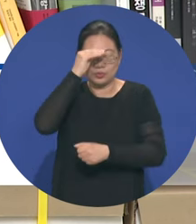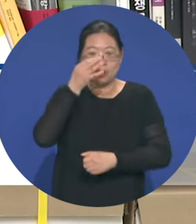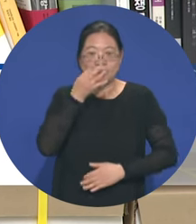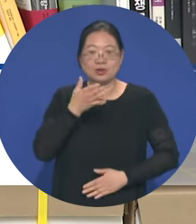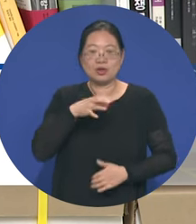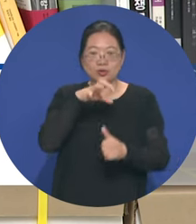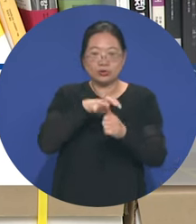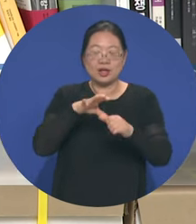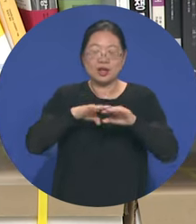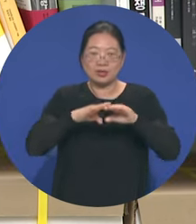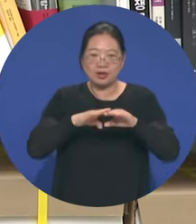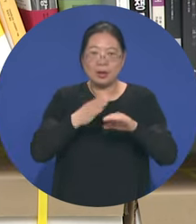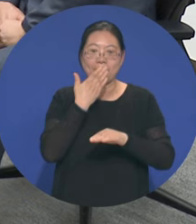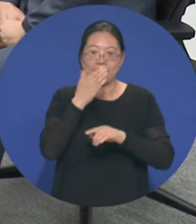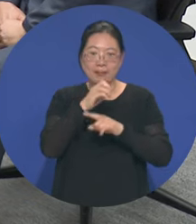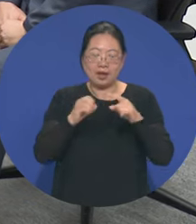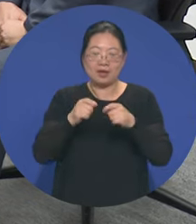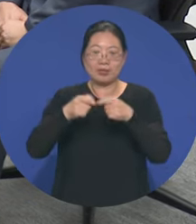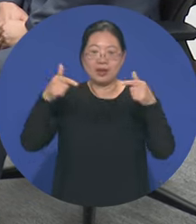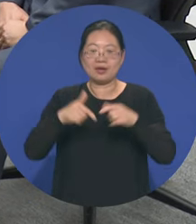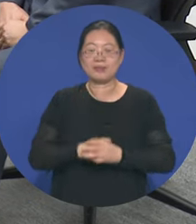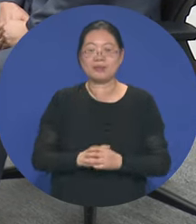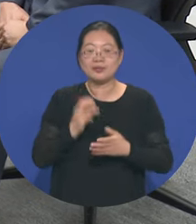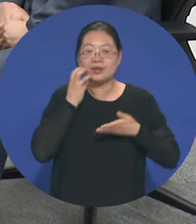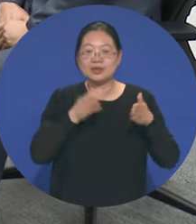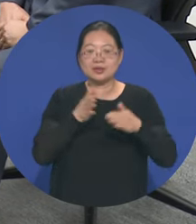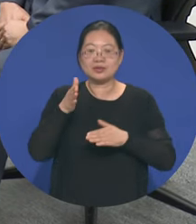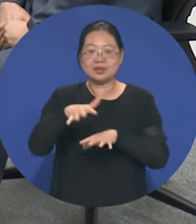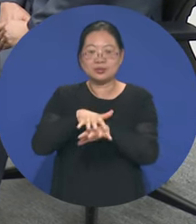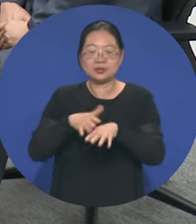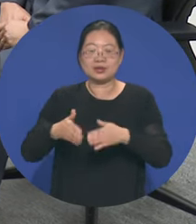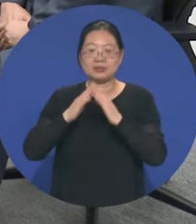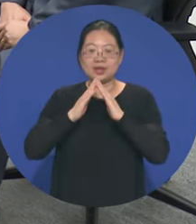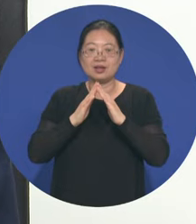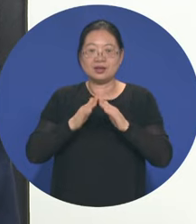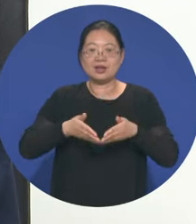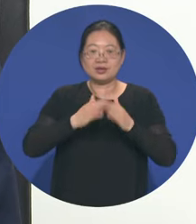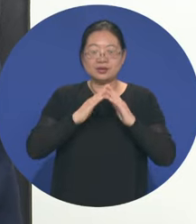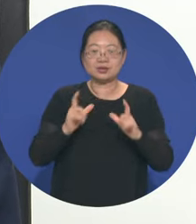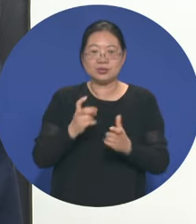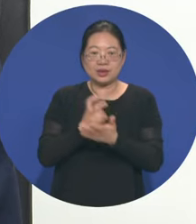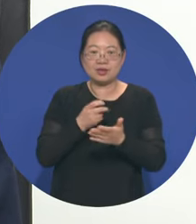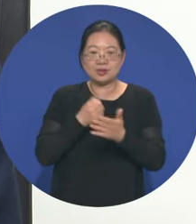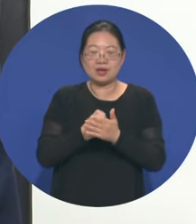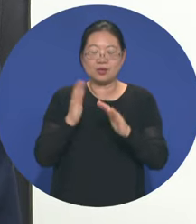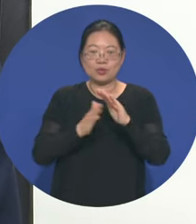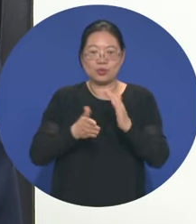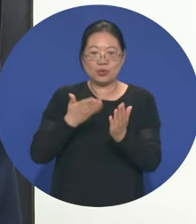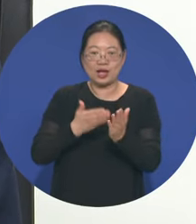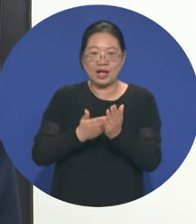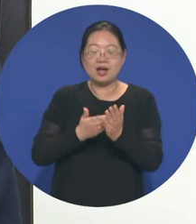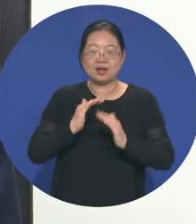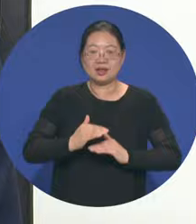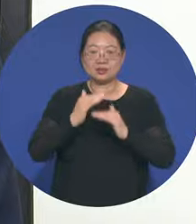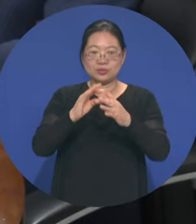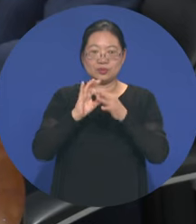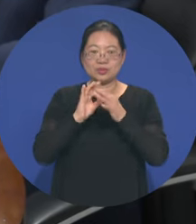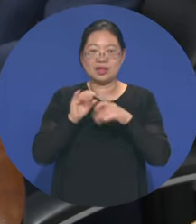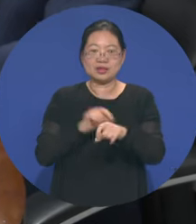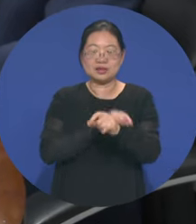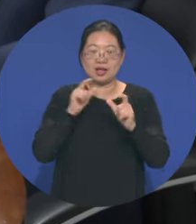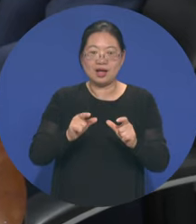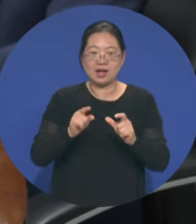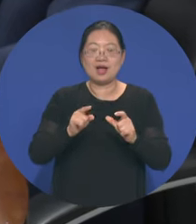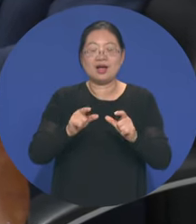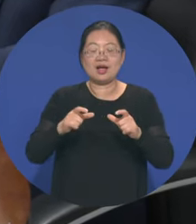수 있는 가능성이 넓어지는 것이죠. 경기도는 전담조직 신설, 설치조례 제정, 공론화 과정 등을 거치며 특자도 설치를